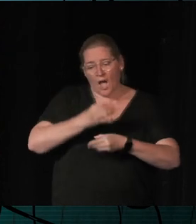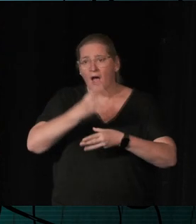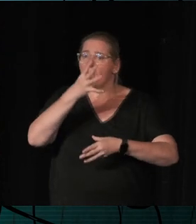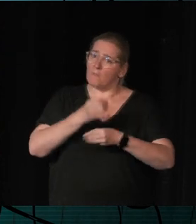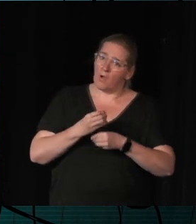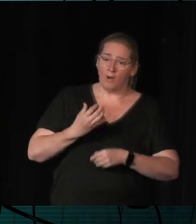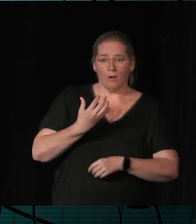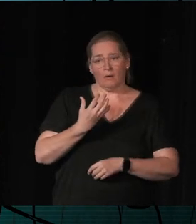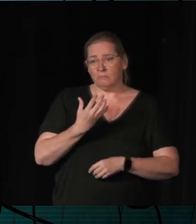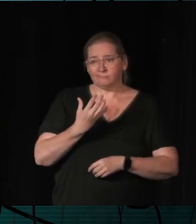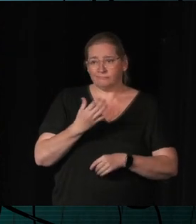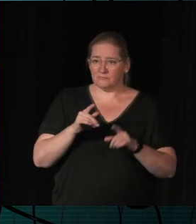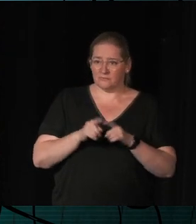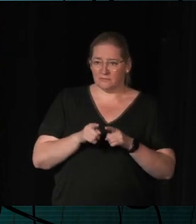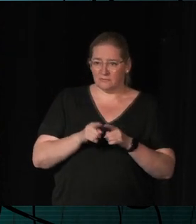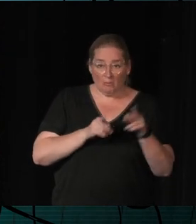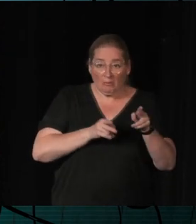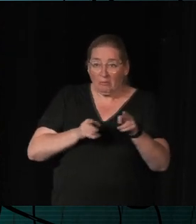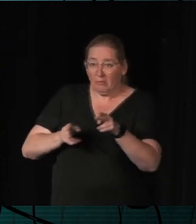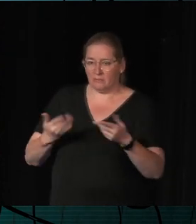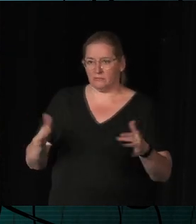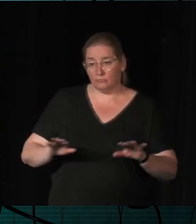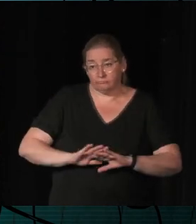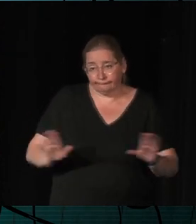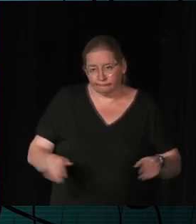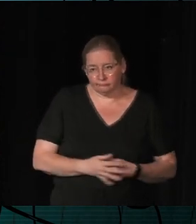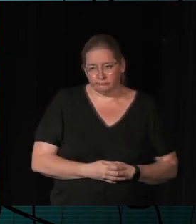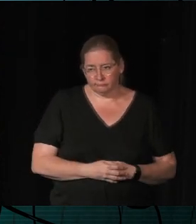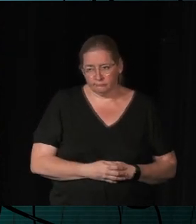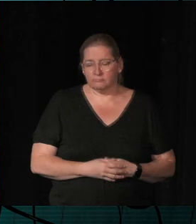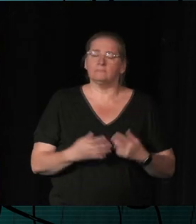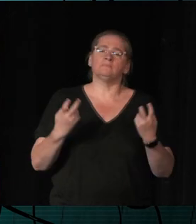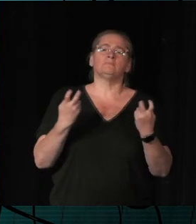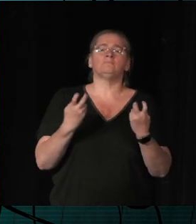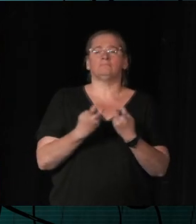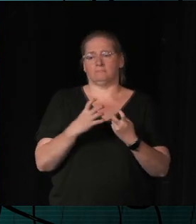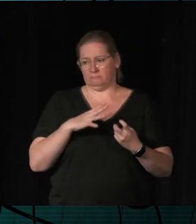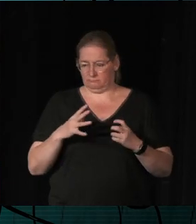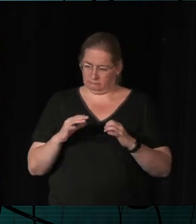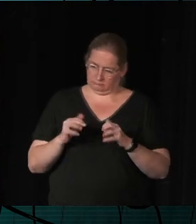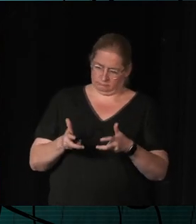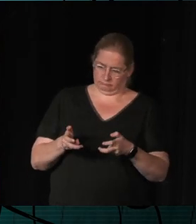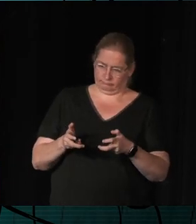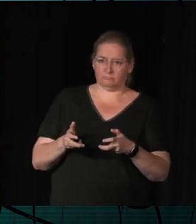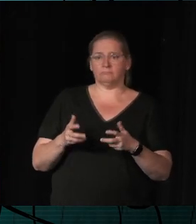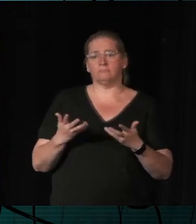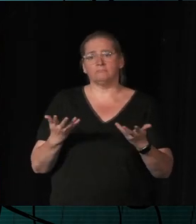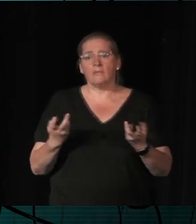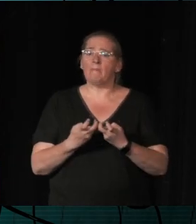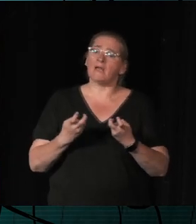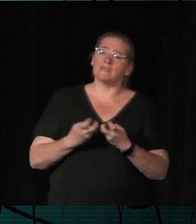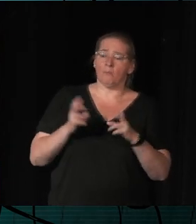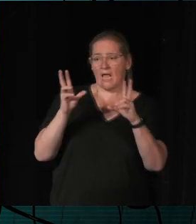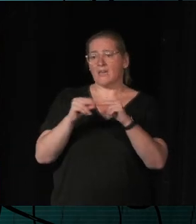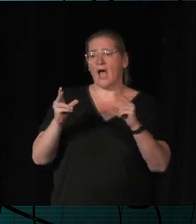que tirer larigot sur des ennemis, effectivement, ouais. D'ailleurs, dans le jeu narratif, et notamment sous genre comme le simulateur de marche, il y a encore